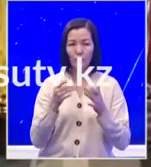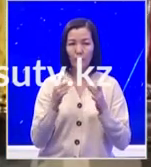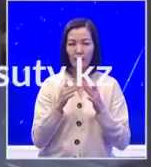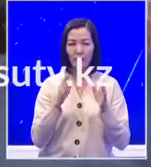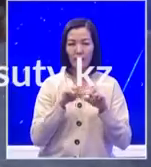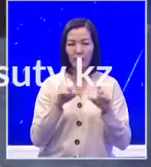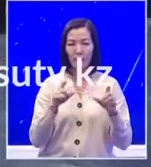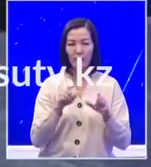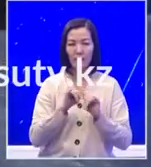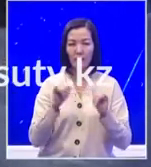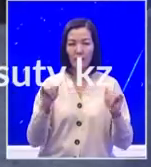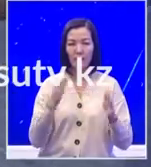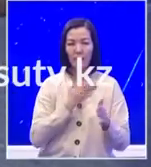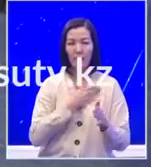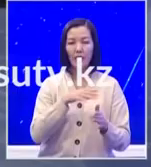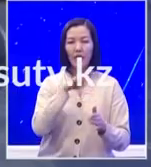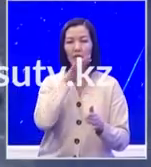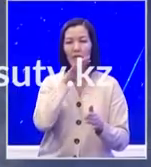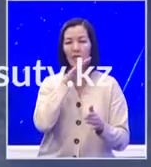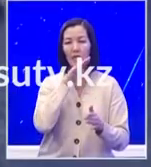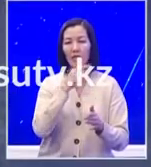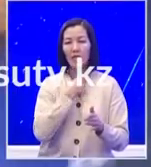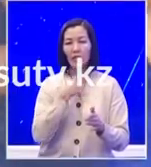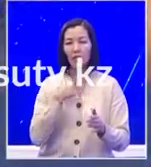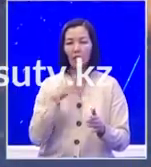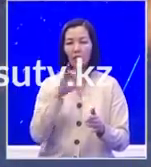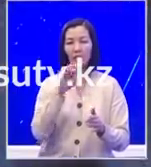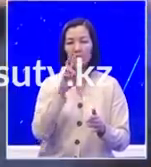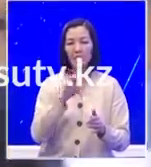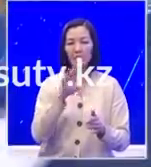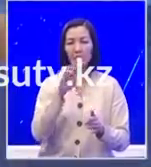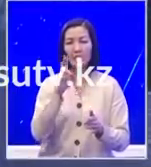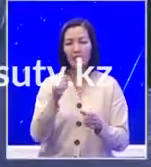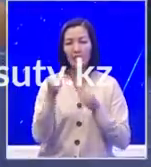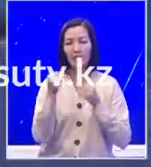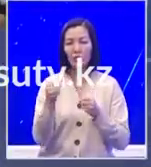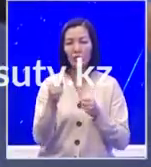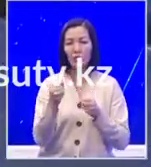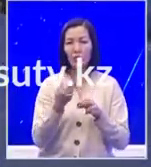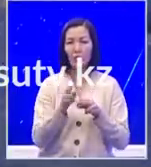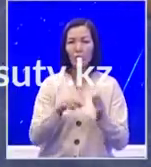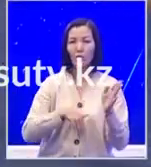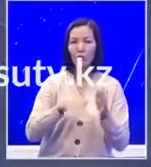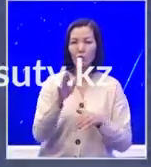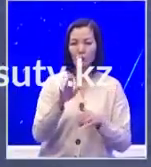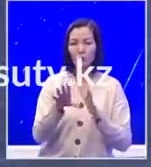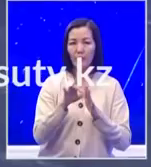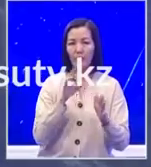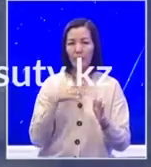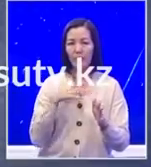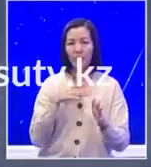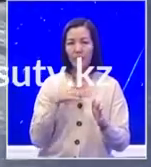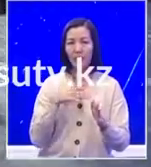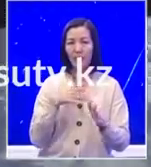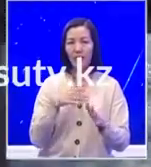дамыдым. Бұл жарыста Текелі мен Талдықорған қалалары, Сарқан мен Ескелді аудандарының боксшылары жүлдегерлер тізімінен табылды. Олар